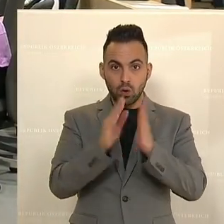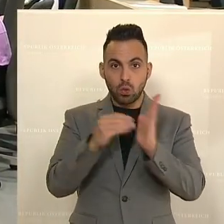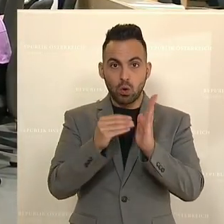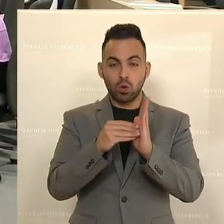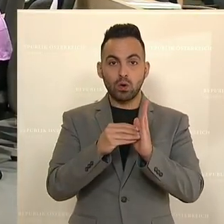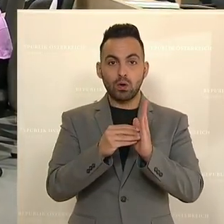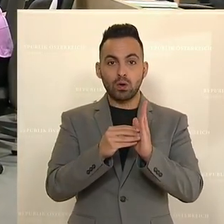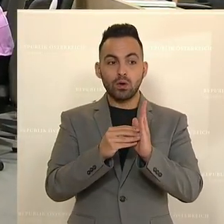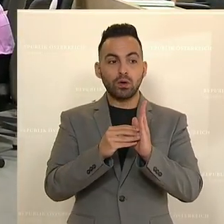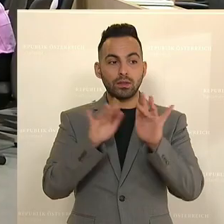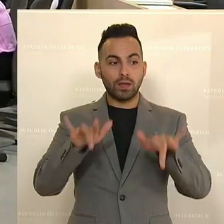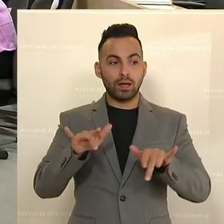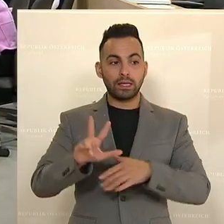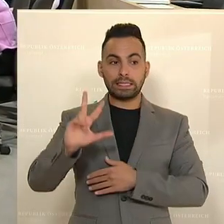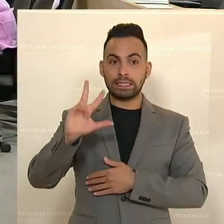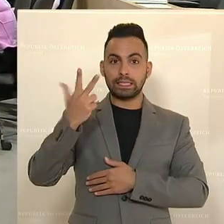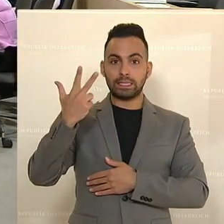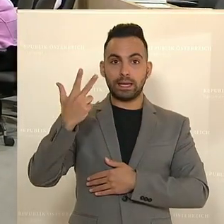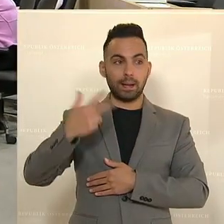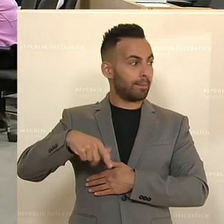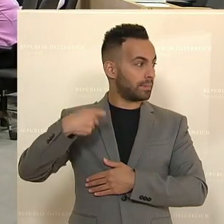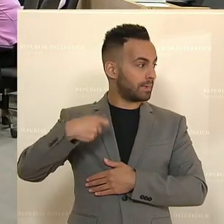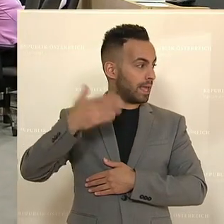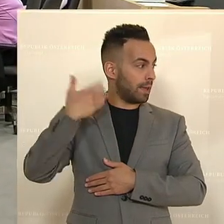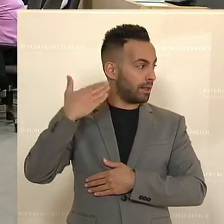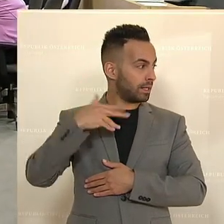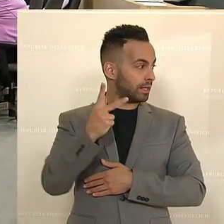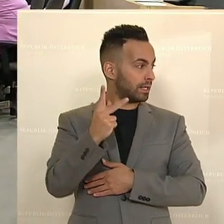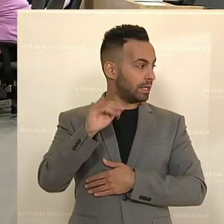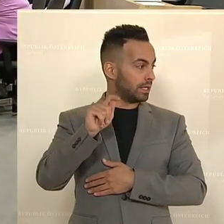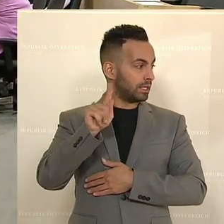Wirtschaftssprecher der FPÖ. Erwin Angerer.